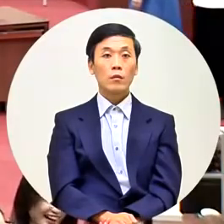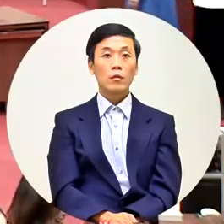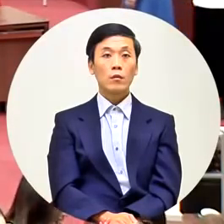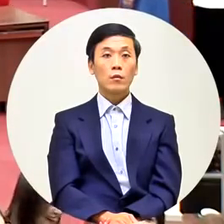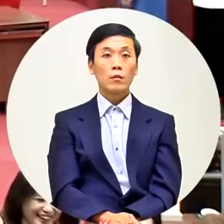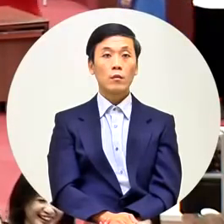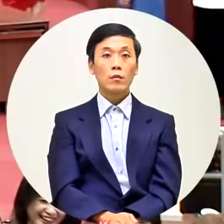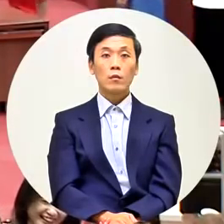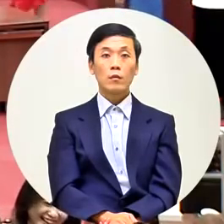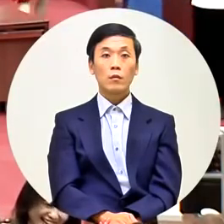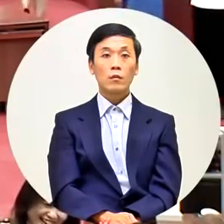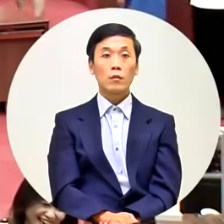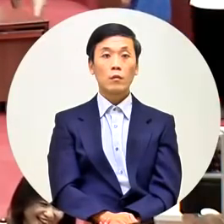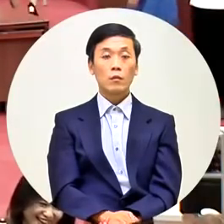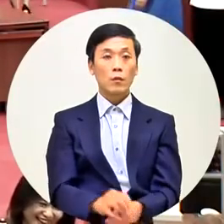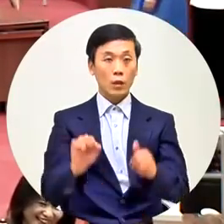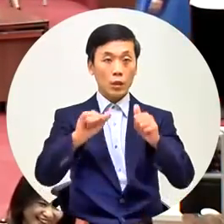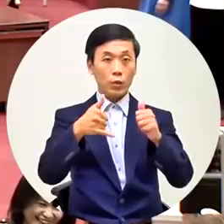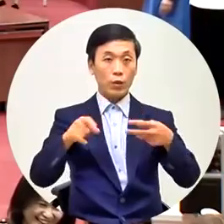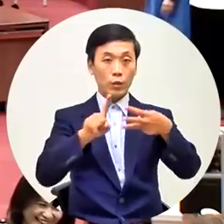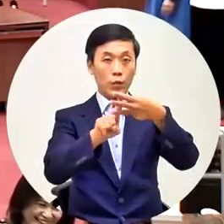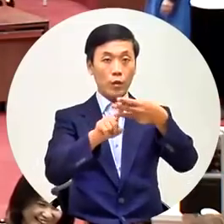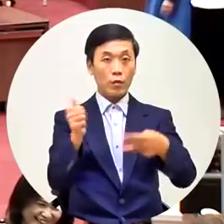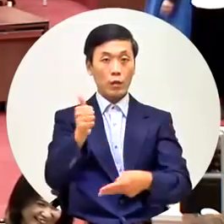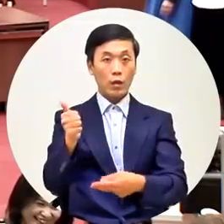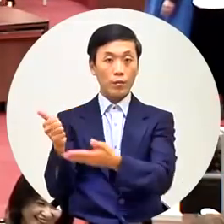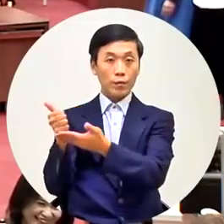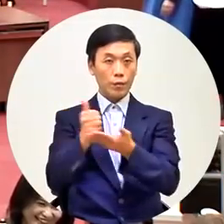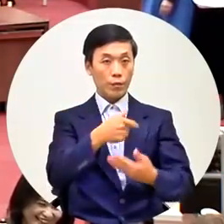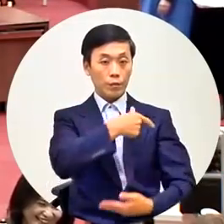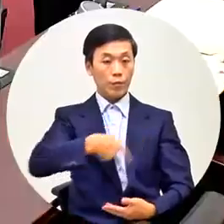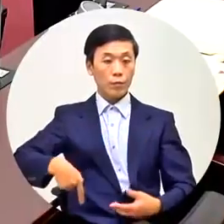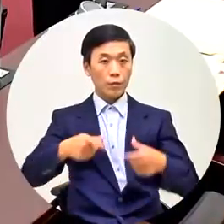请王耀玉议员领取选票。